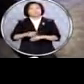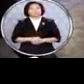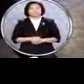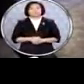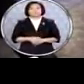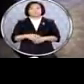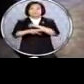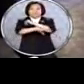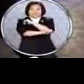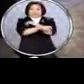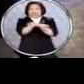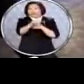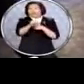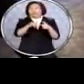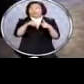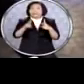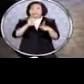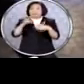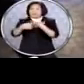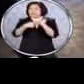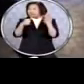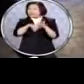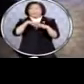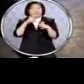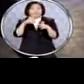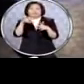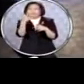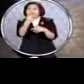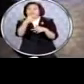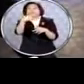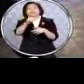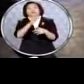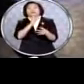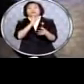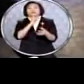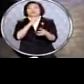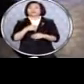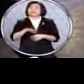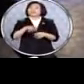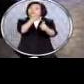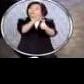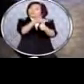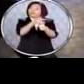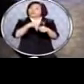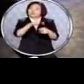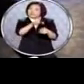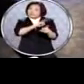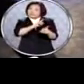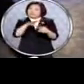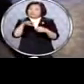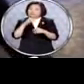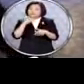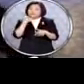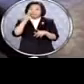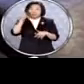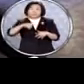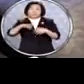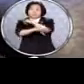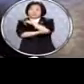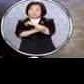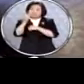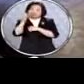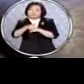固邦不宁。我想请问马主席、马总统，除了开放，你的固本的策略在哪里？请问宋主席，